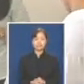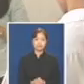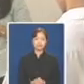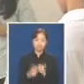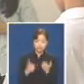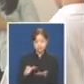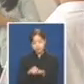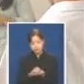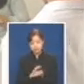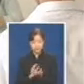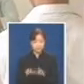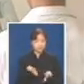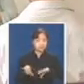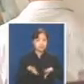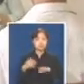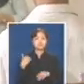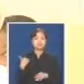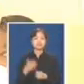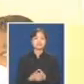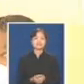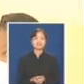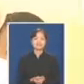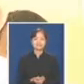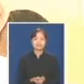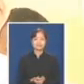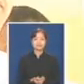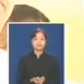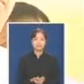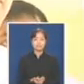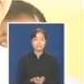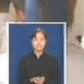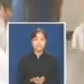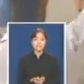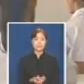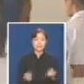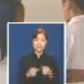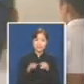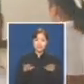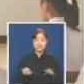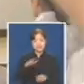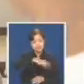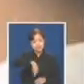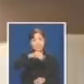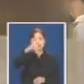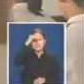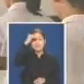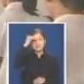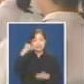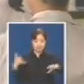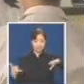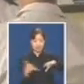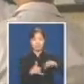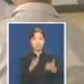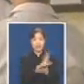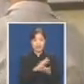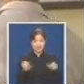จะเปลี่ยนแรงจูงใจอะไรต่าง ๆค่ะถ้าในส่วนของน้องๆนะฮะอยู่วัยเรียนตอนนี้หัวเลี้ยวหัวต่อกำลังจะเข้ามหาวิทยาลัย